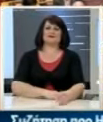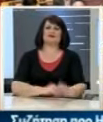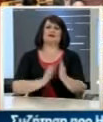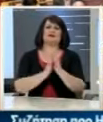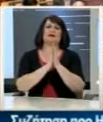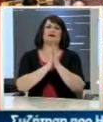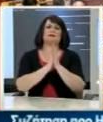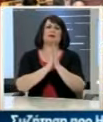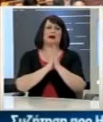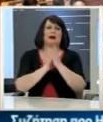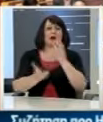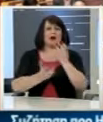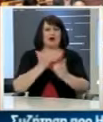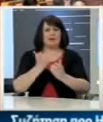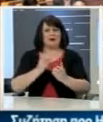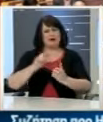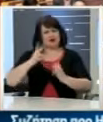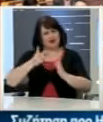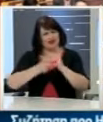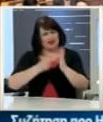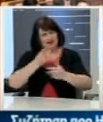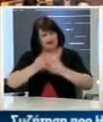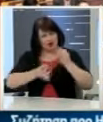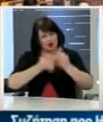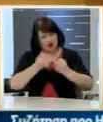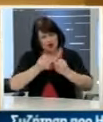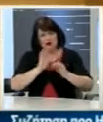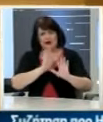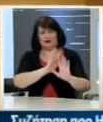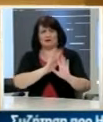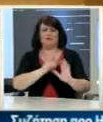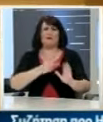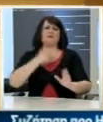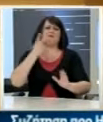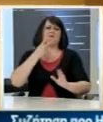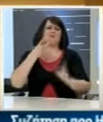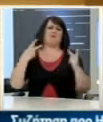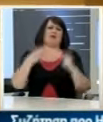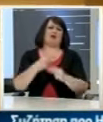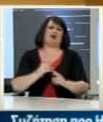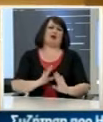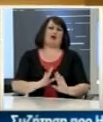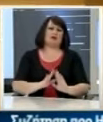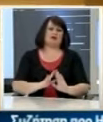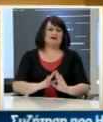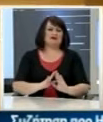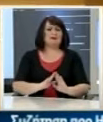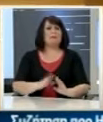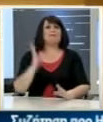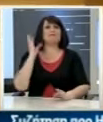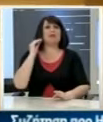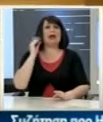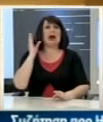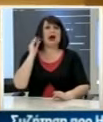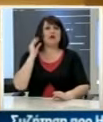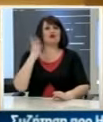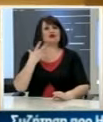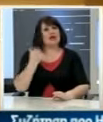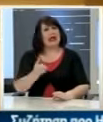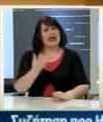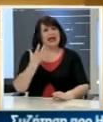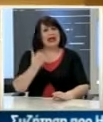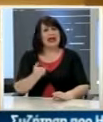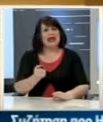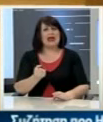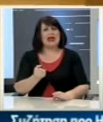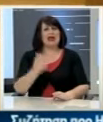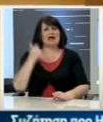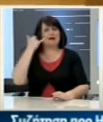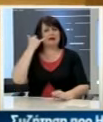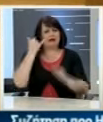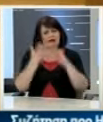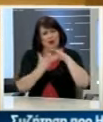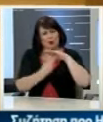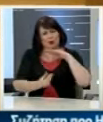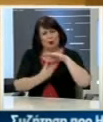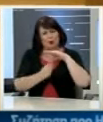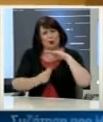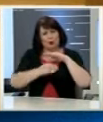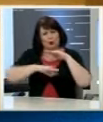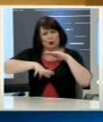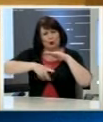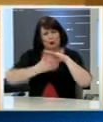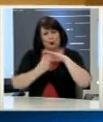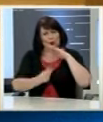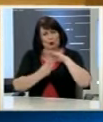άκουσα άκουσα ότι ο κύριος καμμένος έχει στην κατοχή του ρα δεν της καταθέτει στη βουλή ή στη δικαιοσύνη υποκλαπεί σες τηλεφωνικές συνομιλίες που